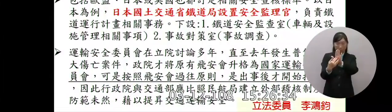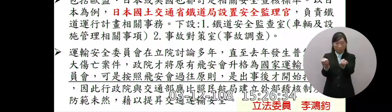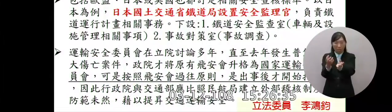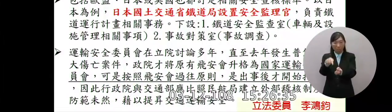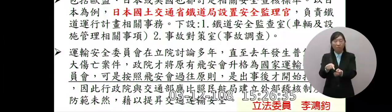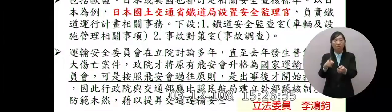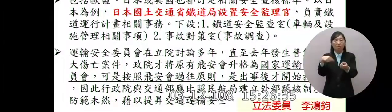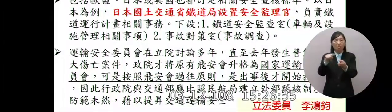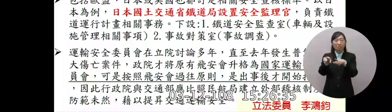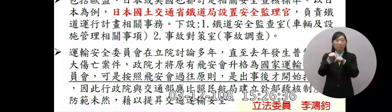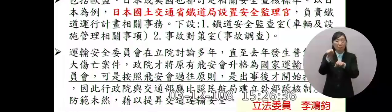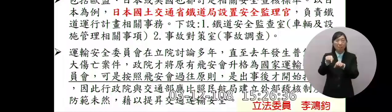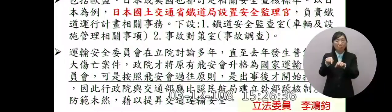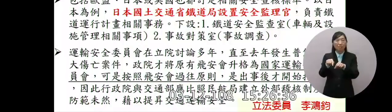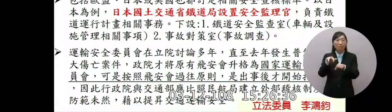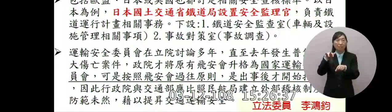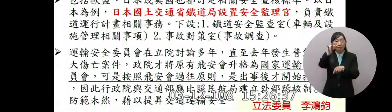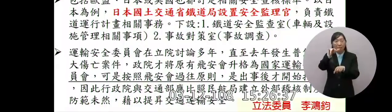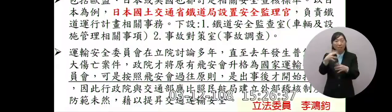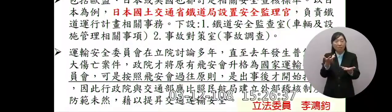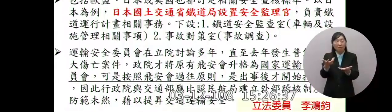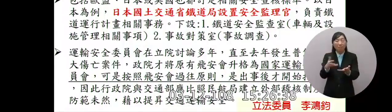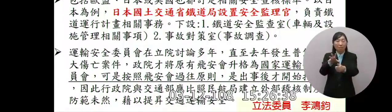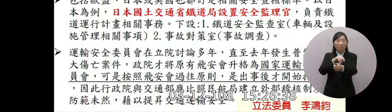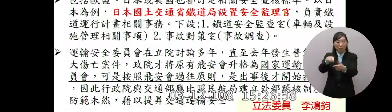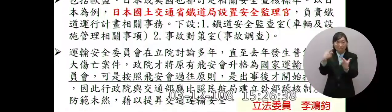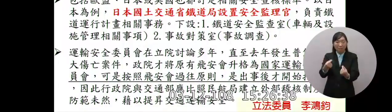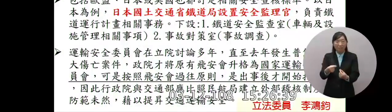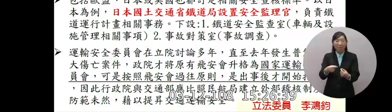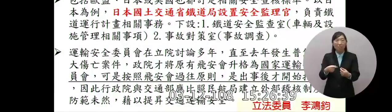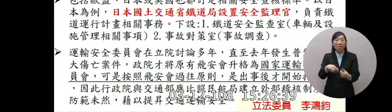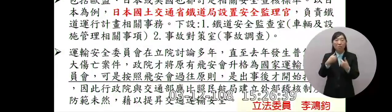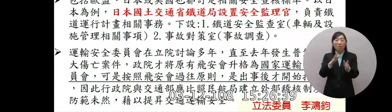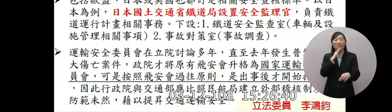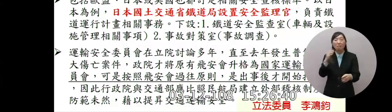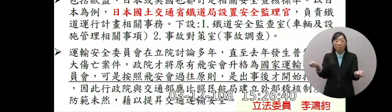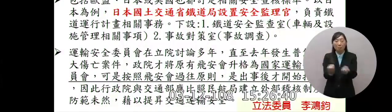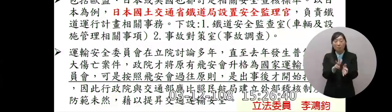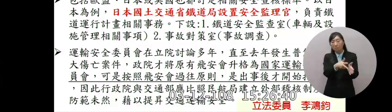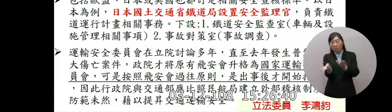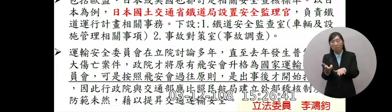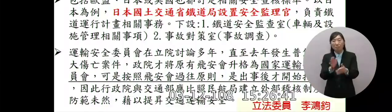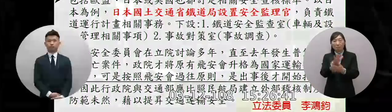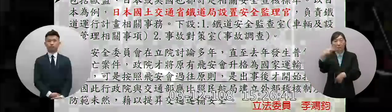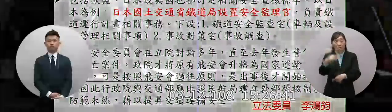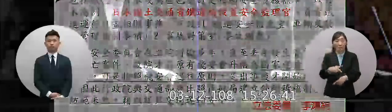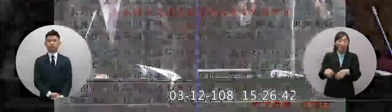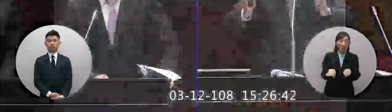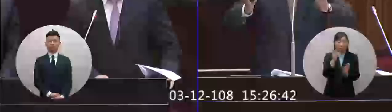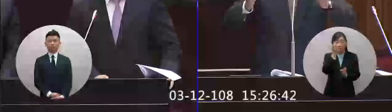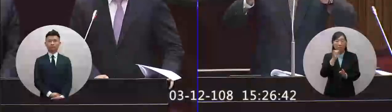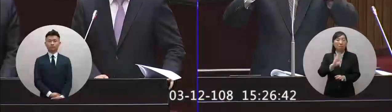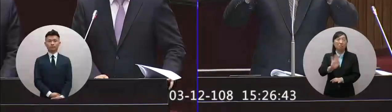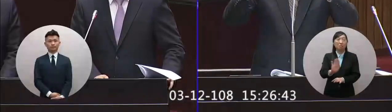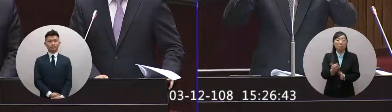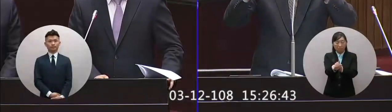比照非安会的原则哦，磨光事后再来，我们事前就要成立这个。所以我今天提醒院